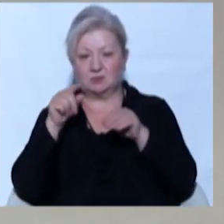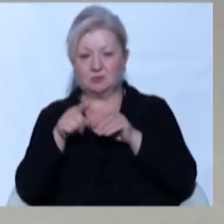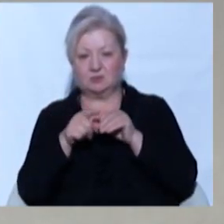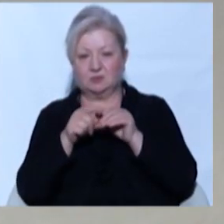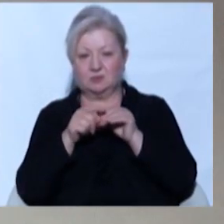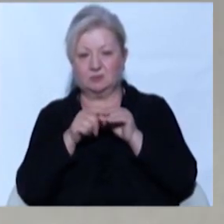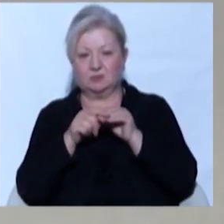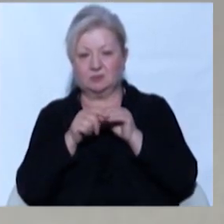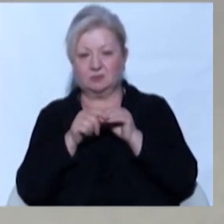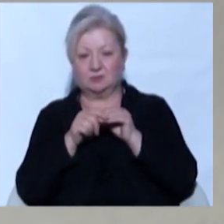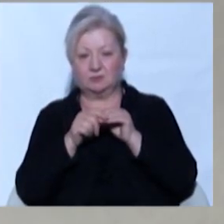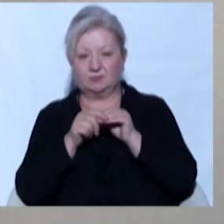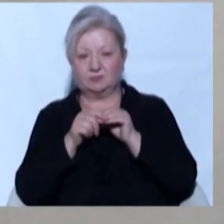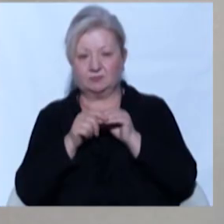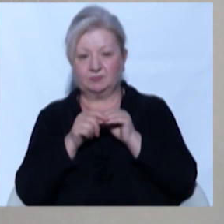ამომცნობ